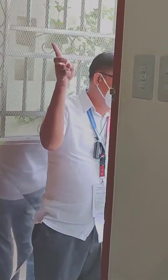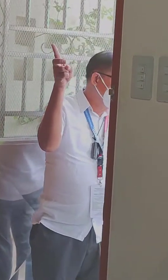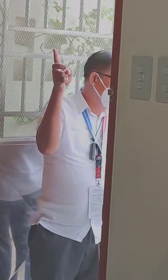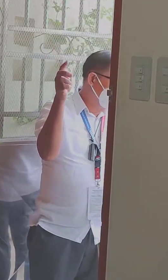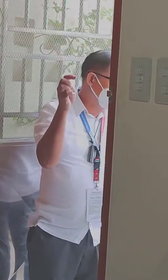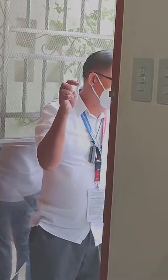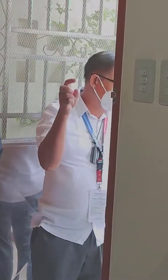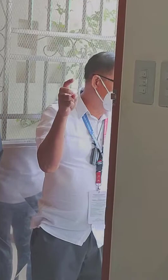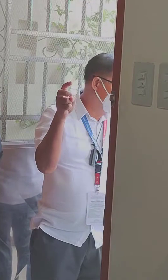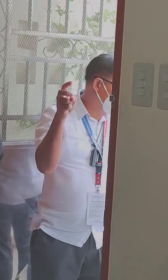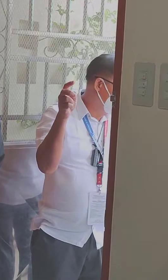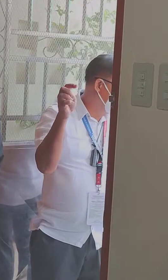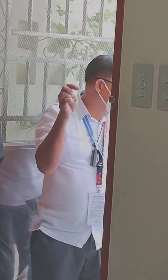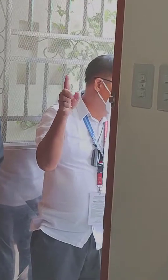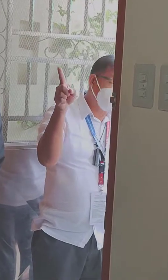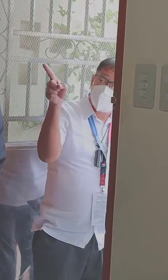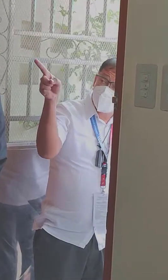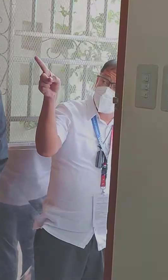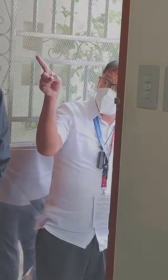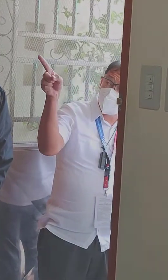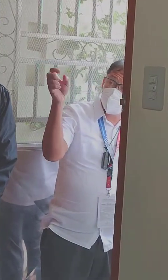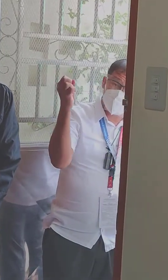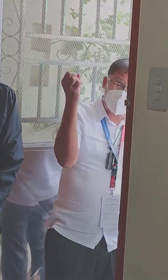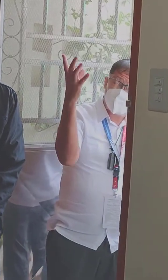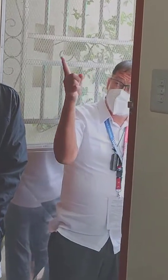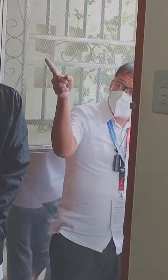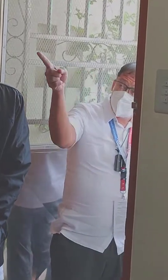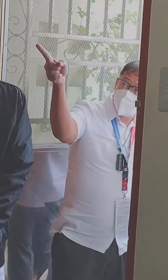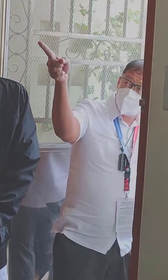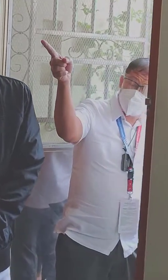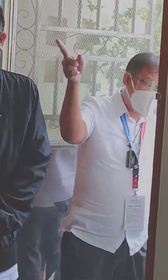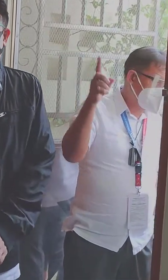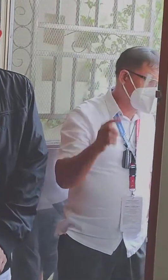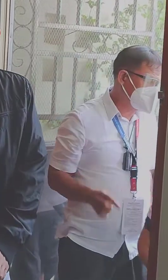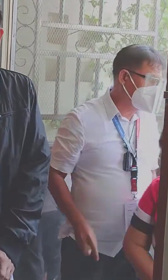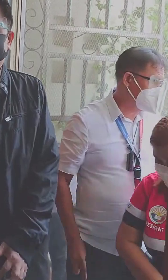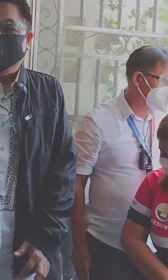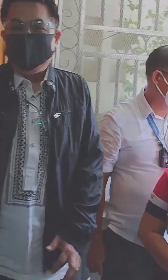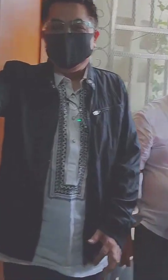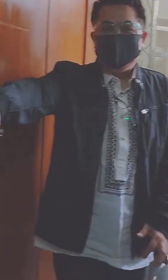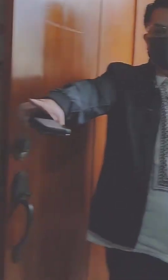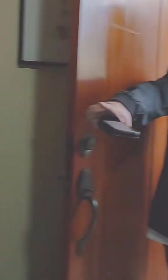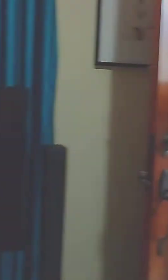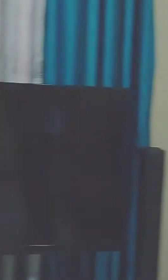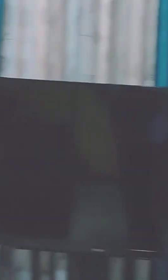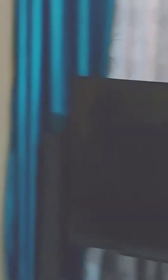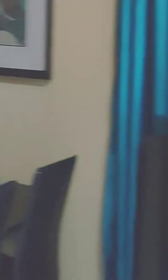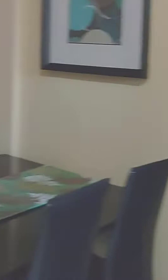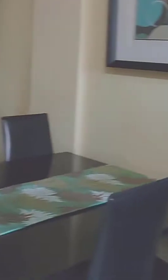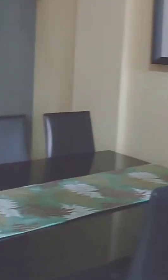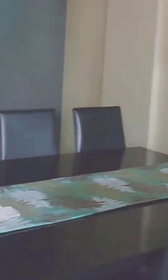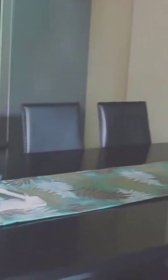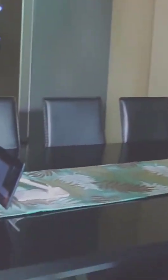excited ka na siguro mag face to face, ha, Gwendy? Pakita mo si Gwendy, nakakita.